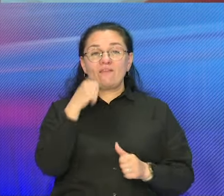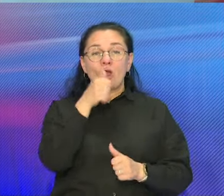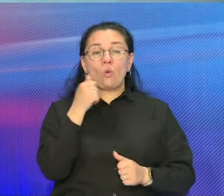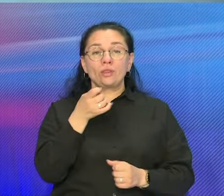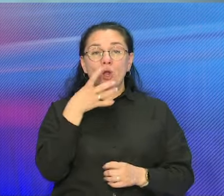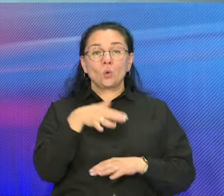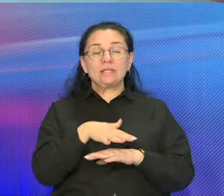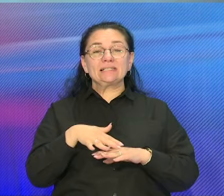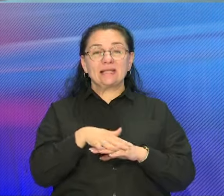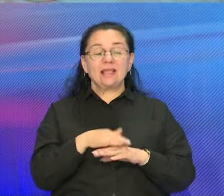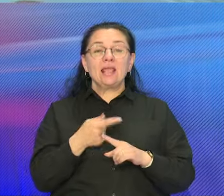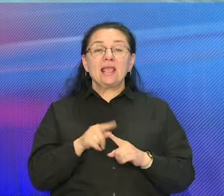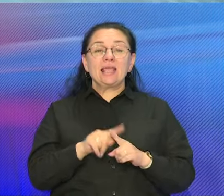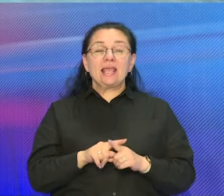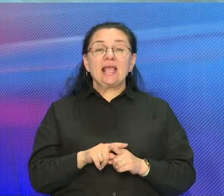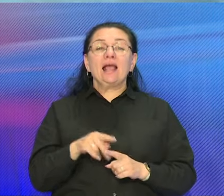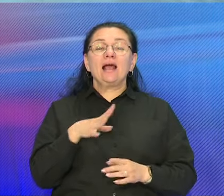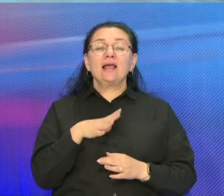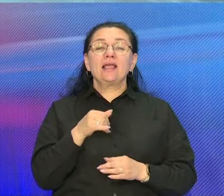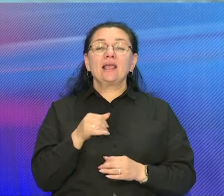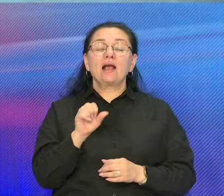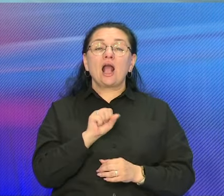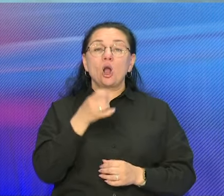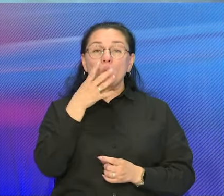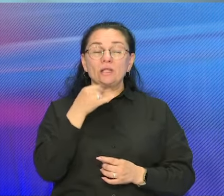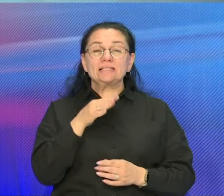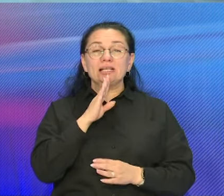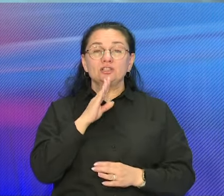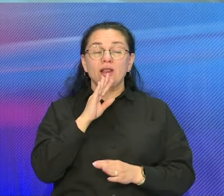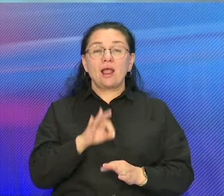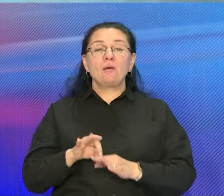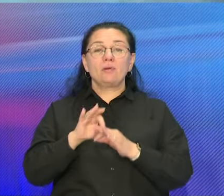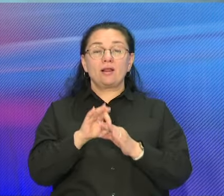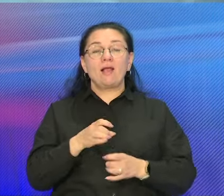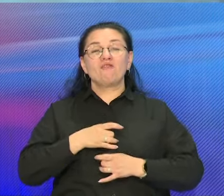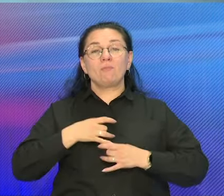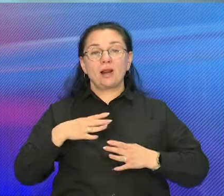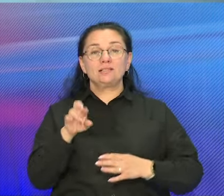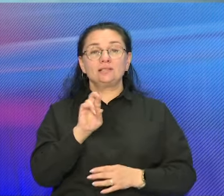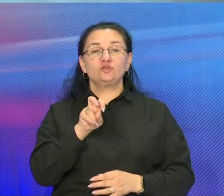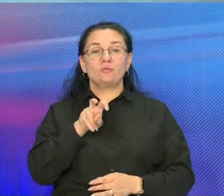З нагоды 75-ти годы знаками этой Гродзенки у областным центры прайшов урачистый баль